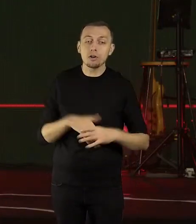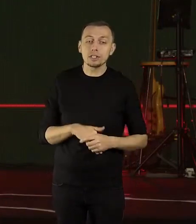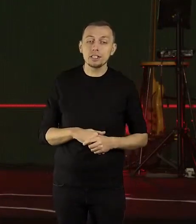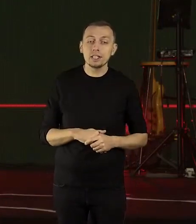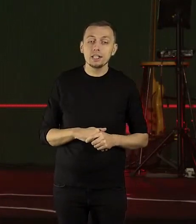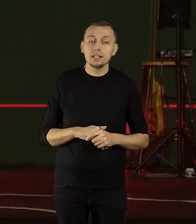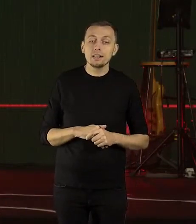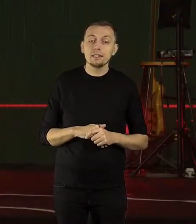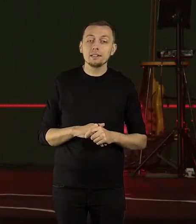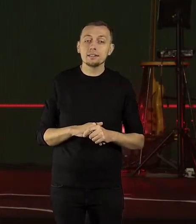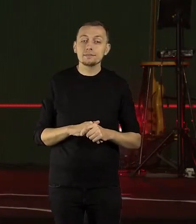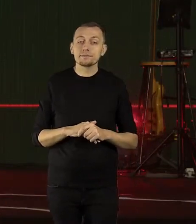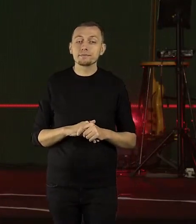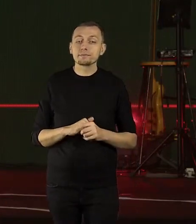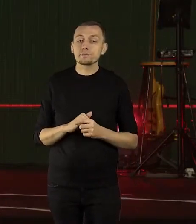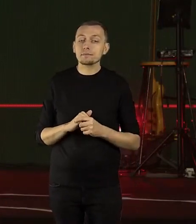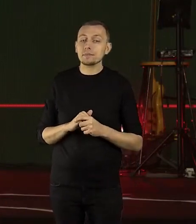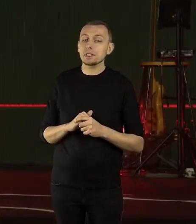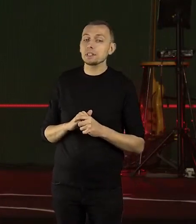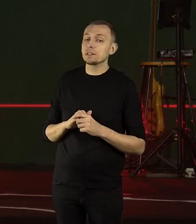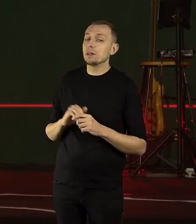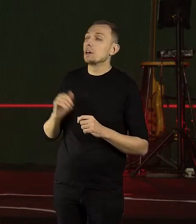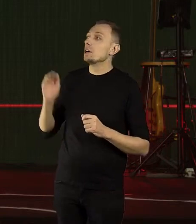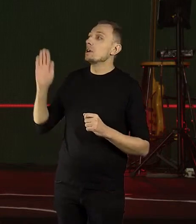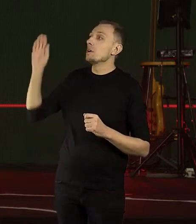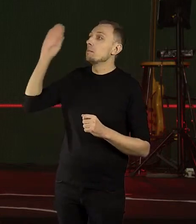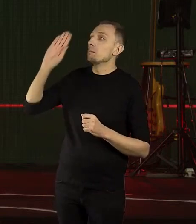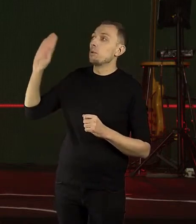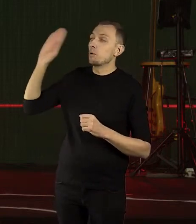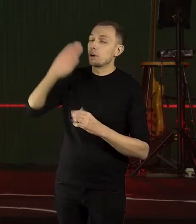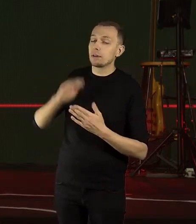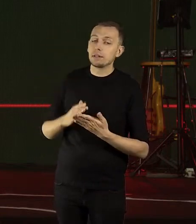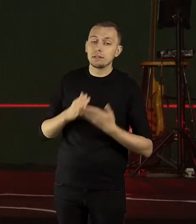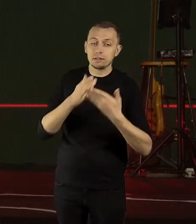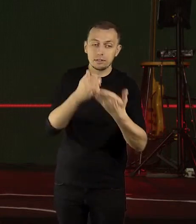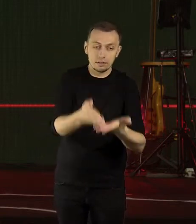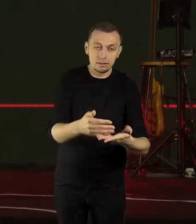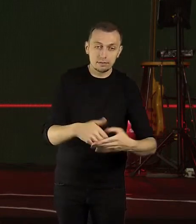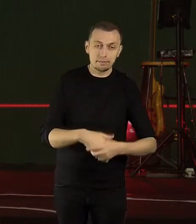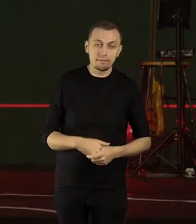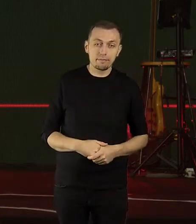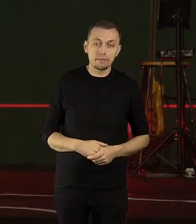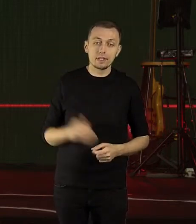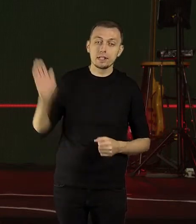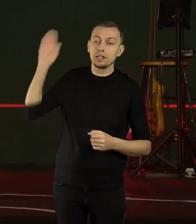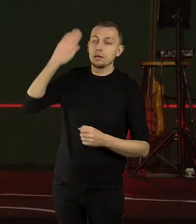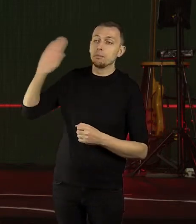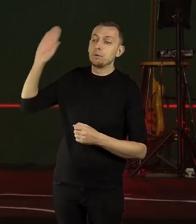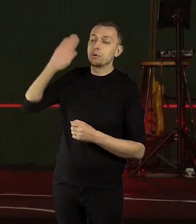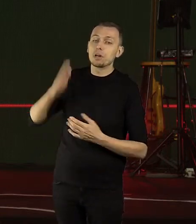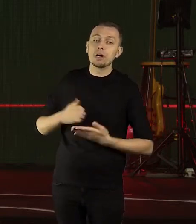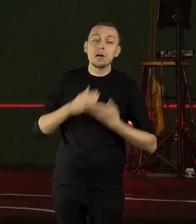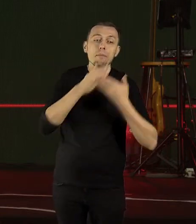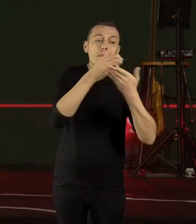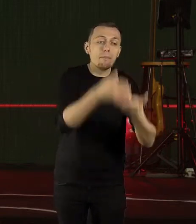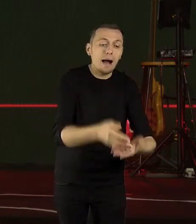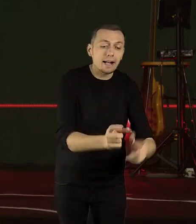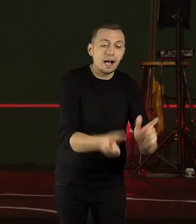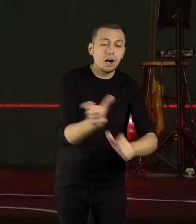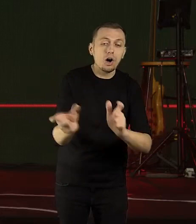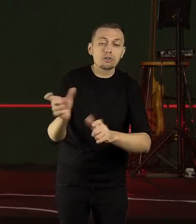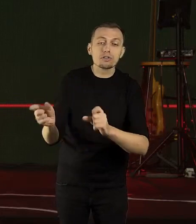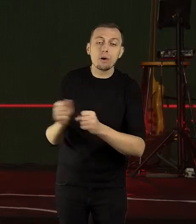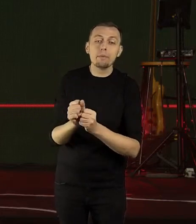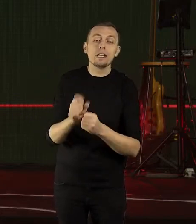usłyszeć. Bóg zawsze jest po stronie bólu. Zawsze jest po stronie niepełnosprawnych, niesłyszących,